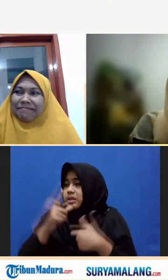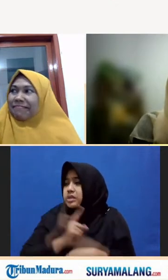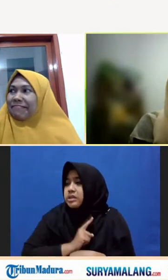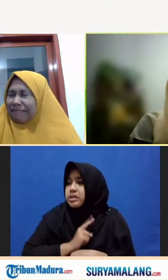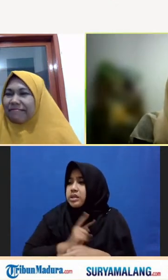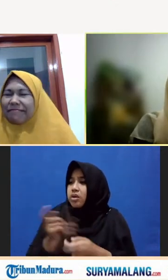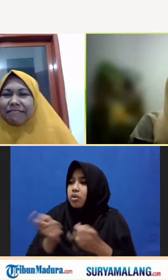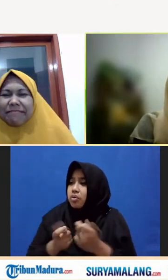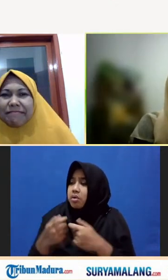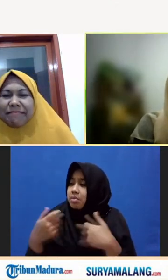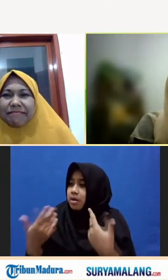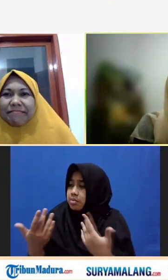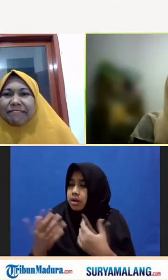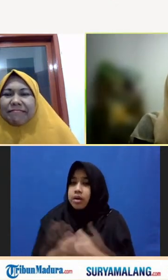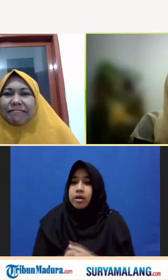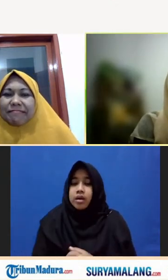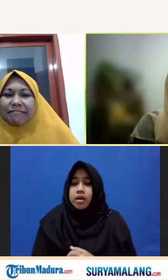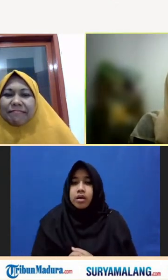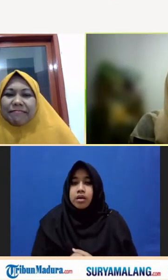Betul. Regulasi diri itu,